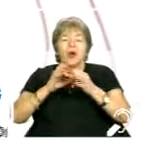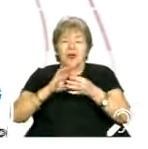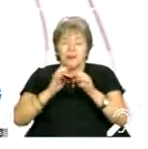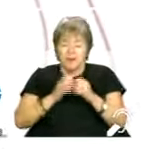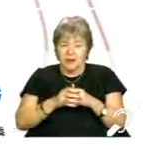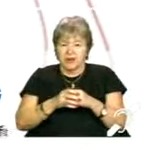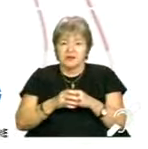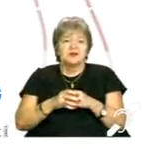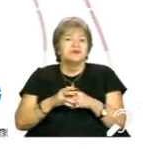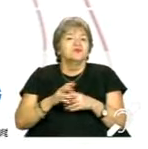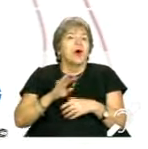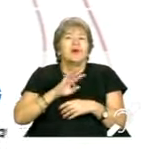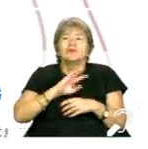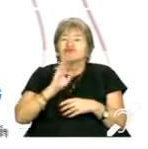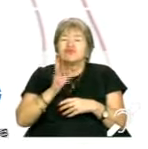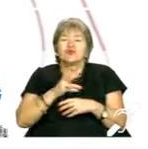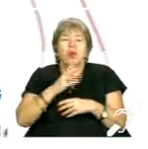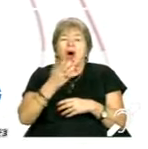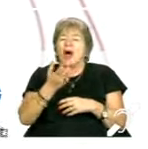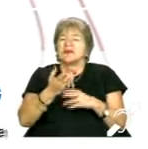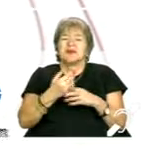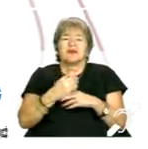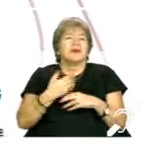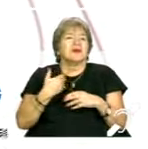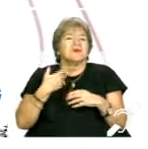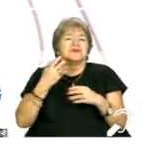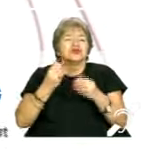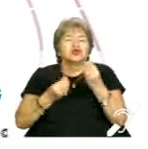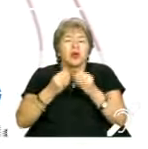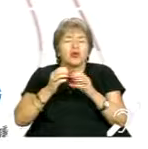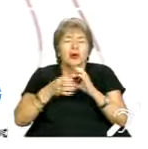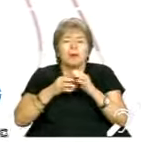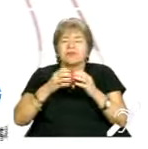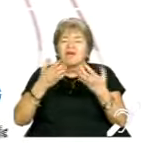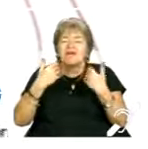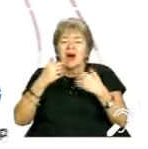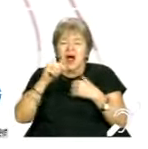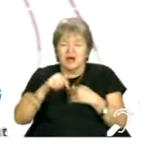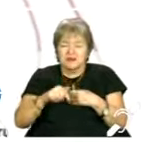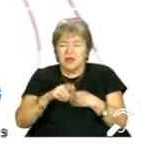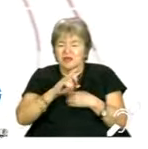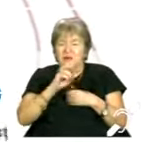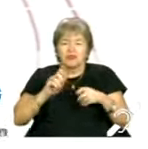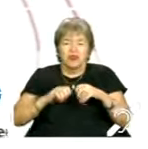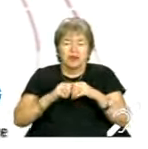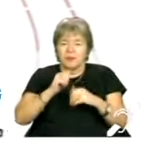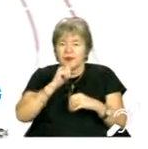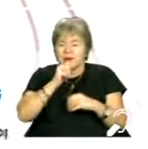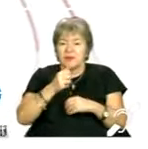conflictele globale în timpul Jocurilor Olimpice de la Paris din vara acestui an